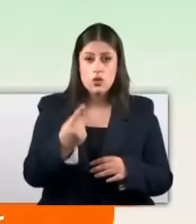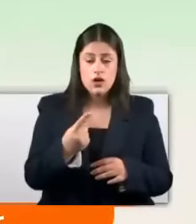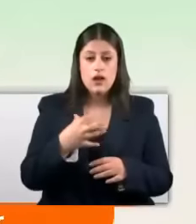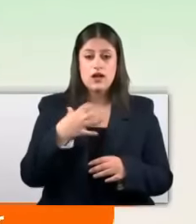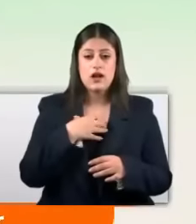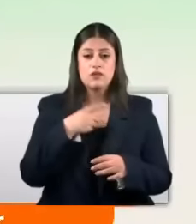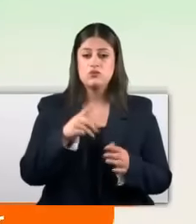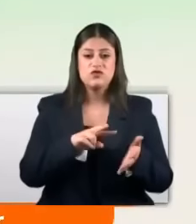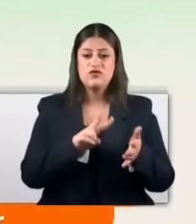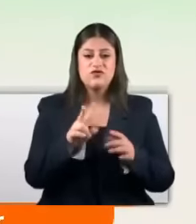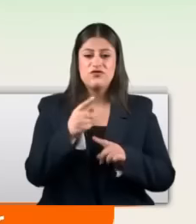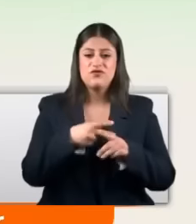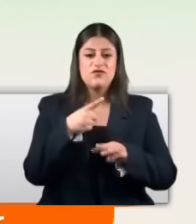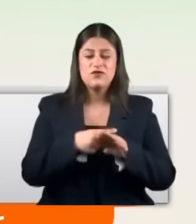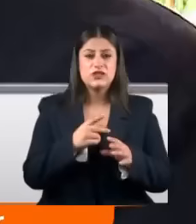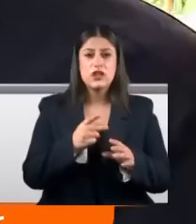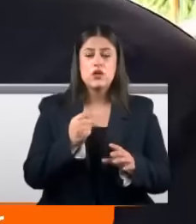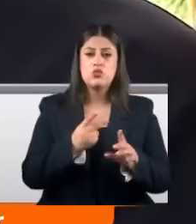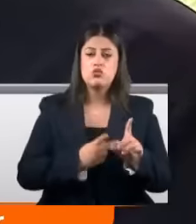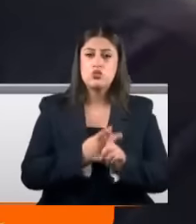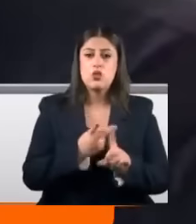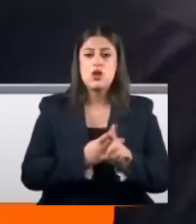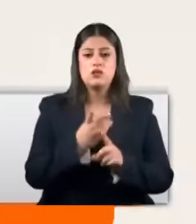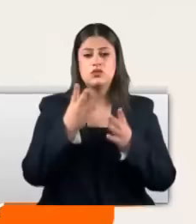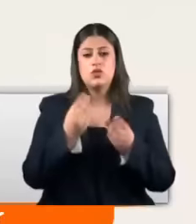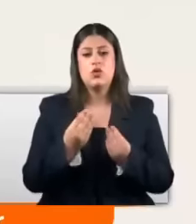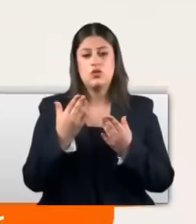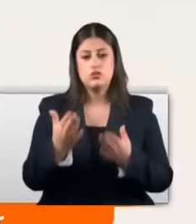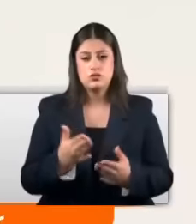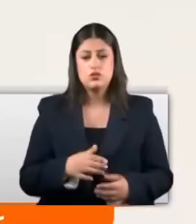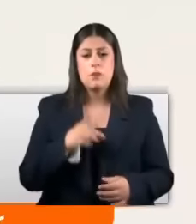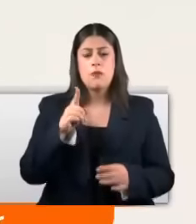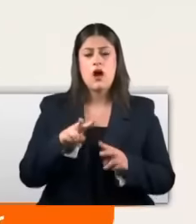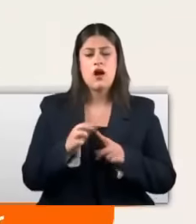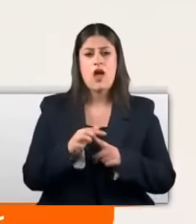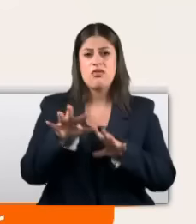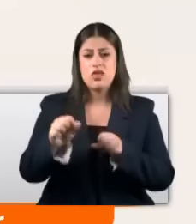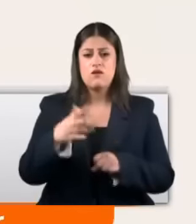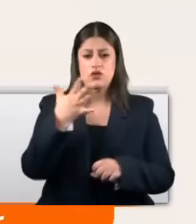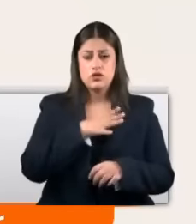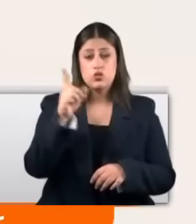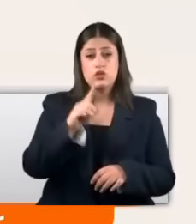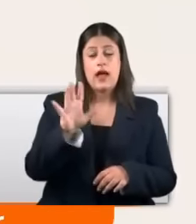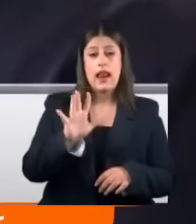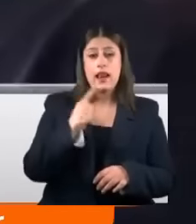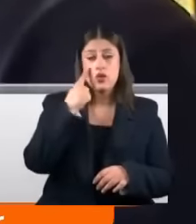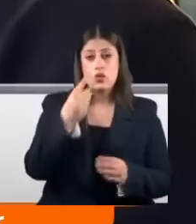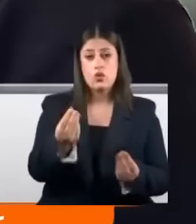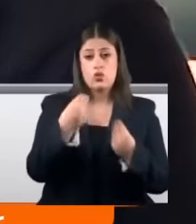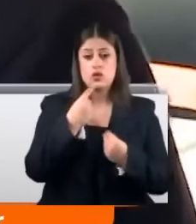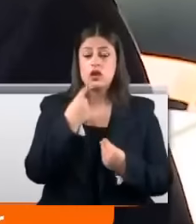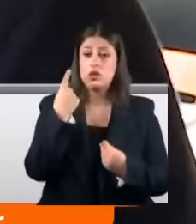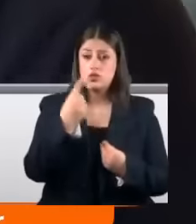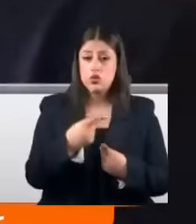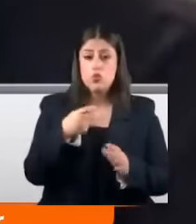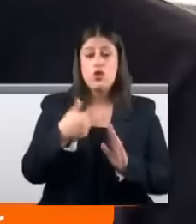vize dolandırıcılık ağının içinde buldular. Bu tarihte randevu alacağız deyip sizden şey istiyorlar. Ödemenin %50'sini istiyorlar. Ödemeyi gönderiyorsunuz. Bu tarihte randevu